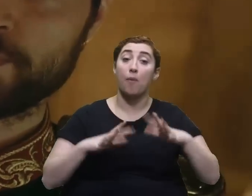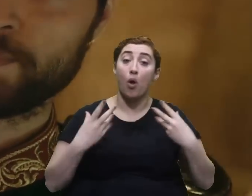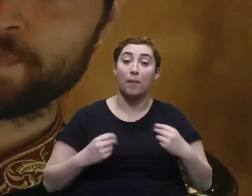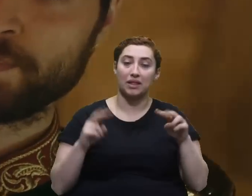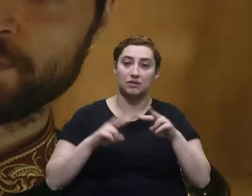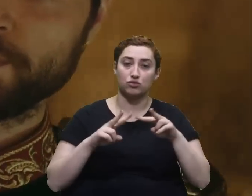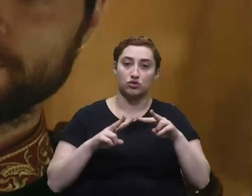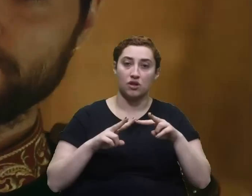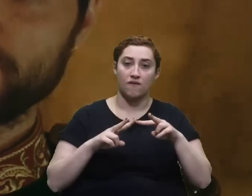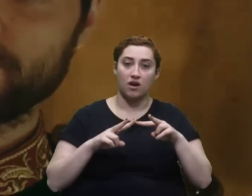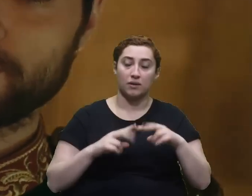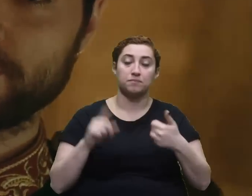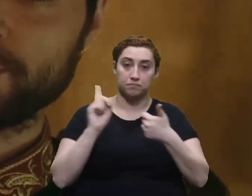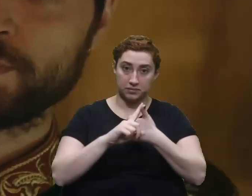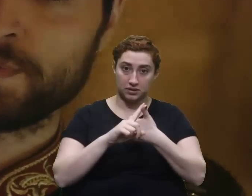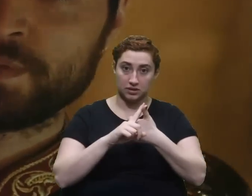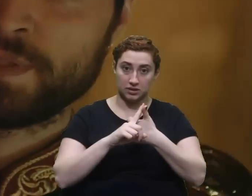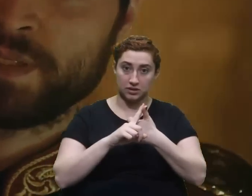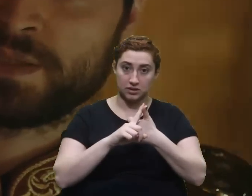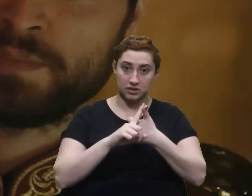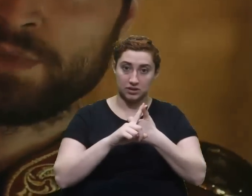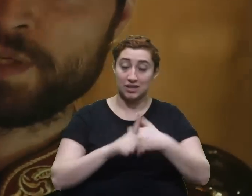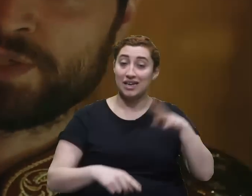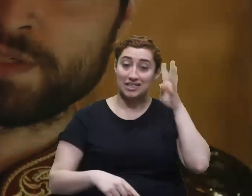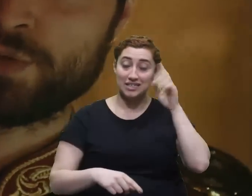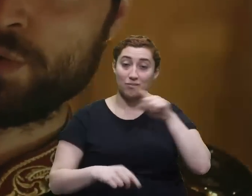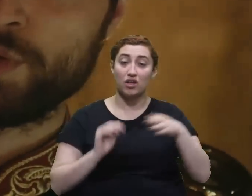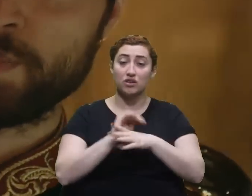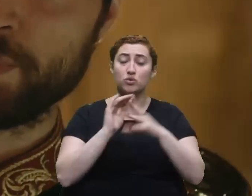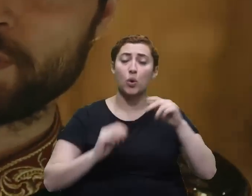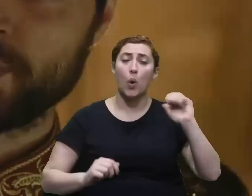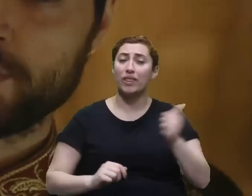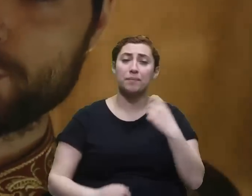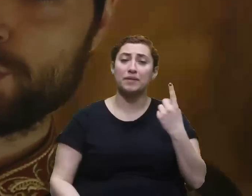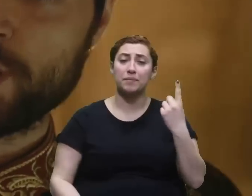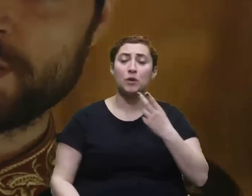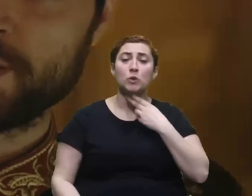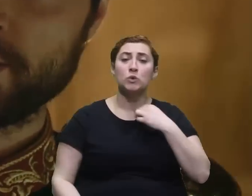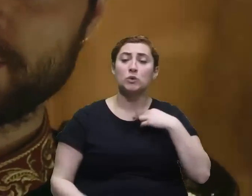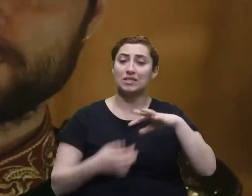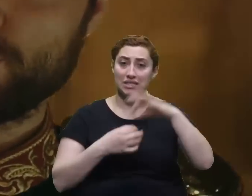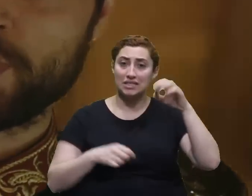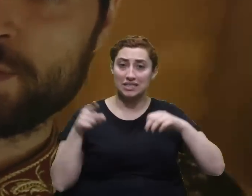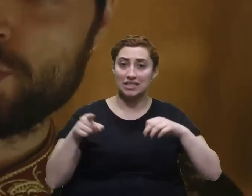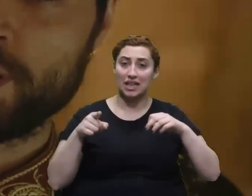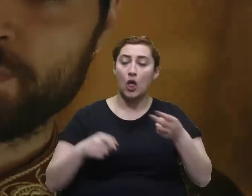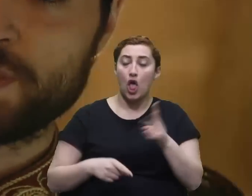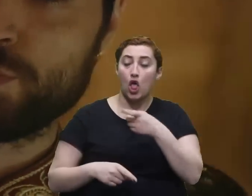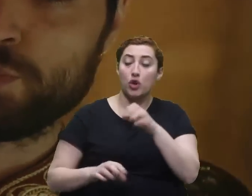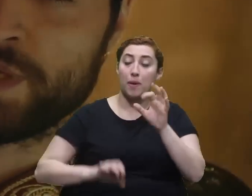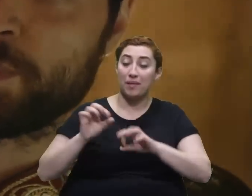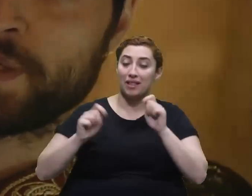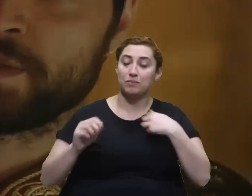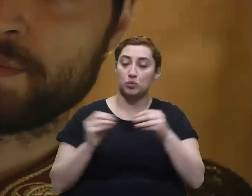Mustafa. Bir, İstanbul'da yaşayan çok önemli bir Rus şahsiyete suikast düzenleyip